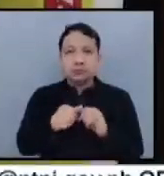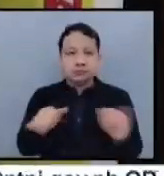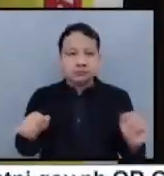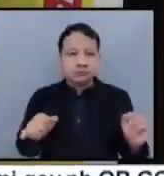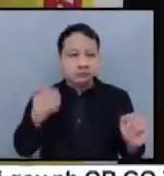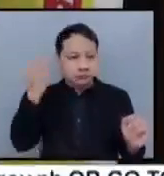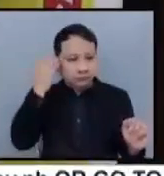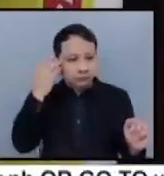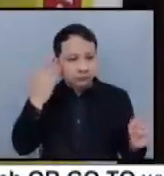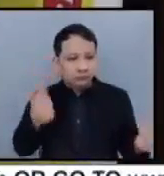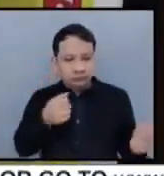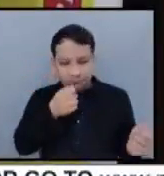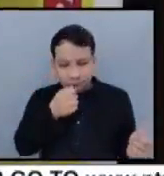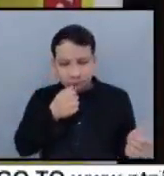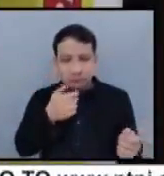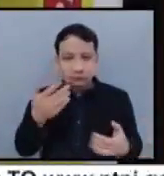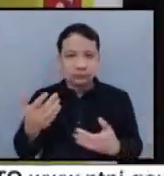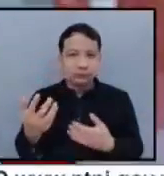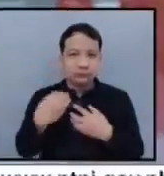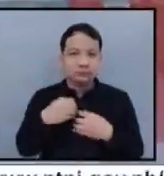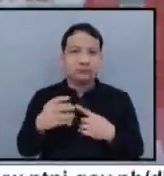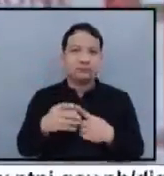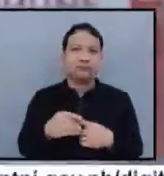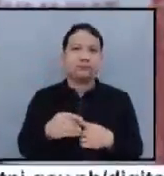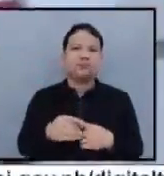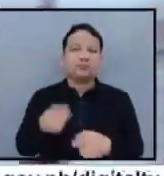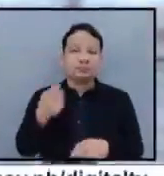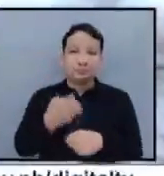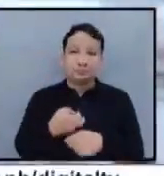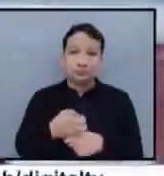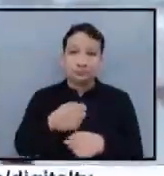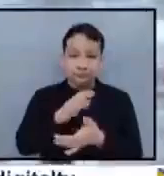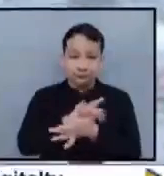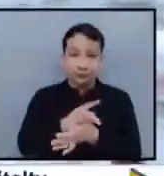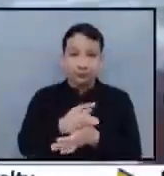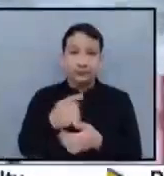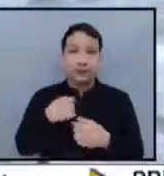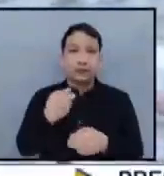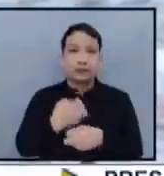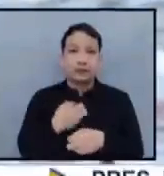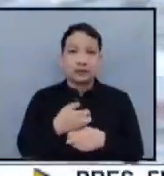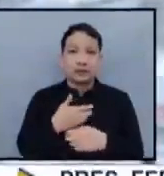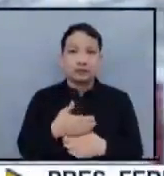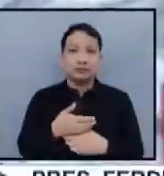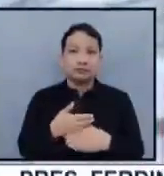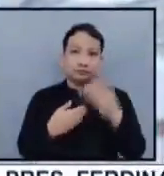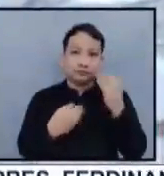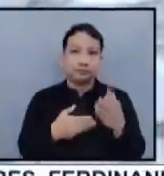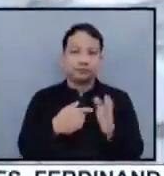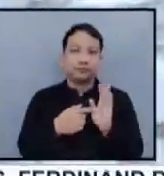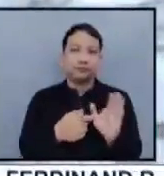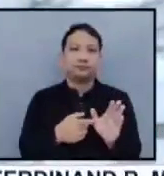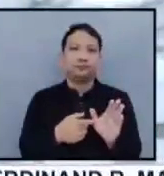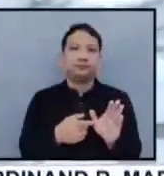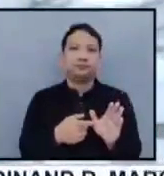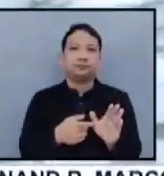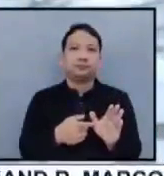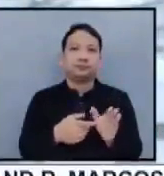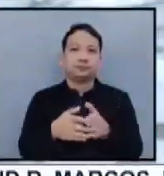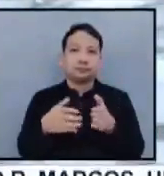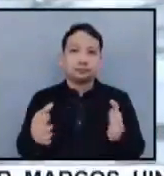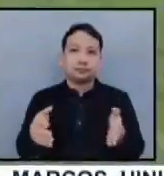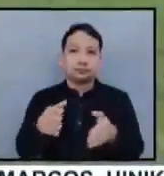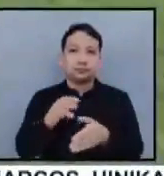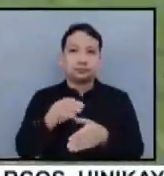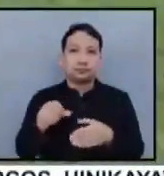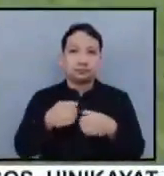Kapag may COVID ka, hindi ka makahinga. Ang Lagundi napatunayan na bronchodilator. So ibubuka niya yung daluyang hangin